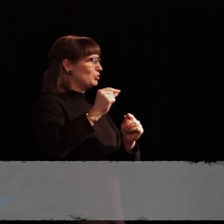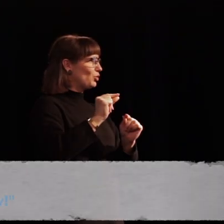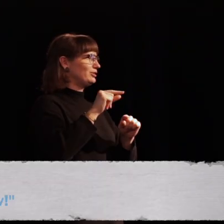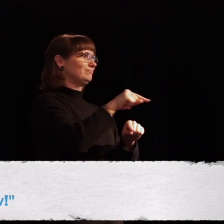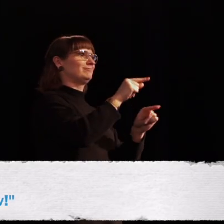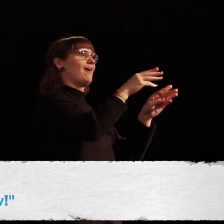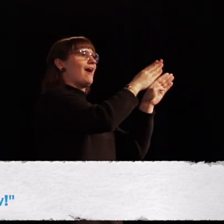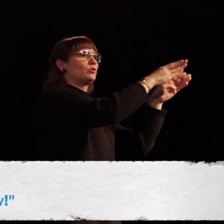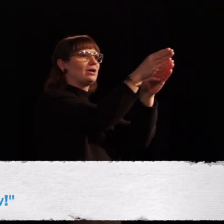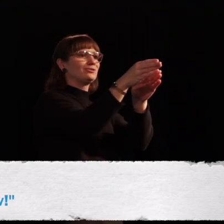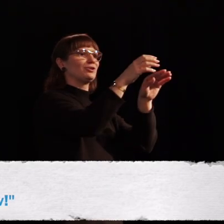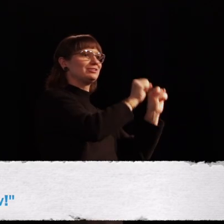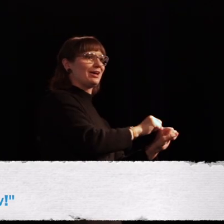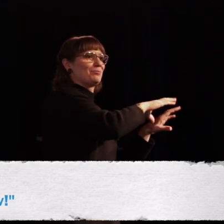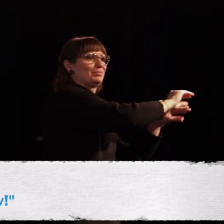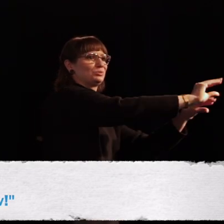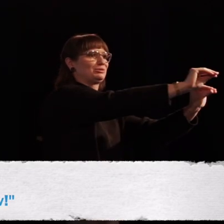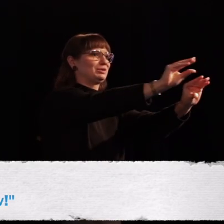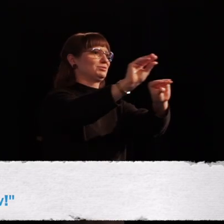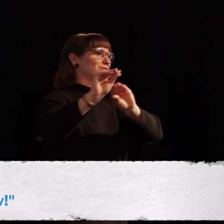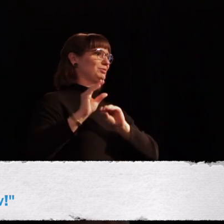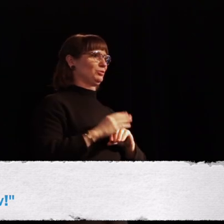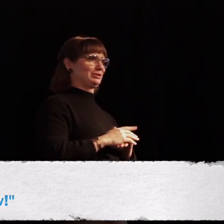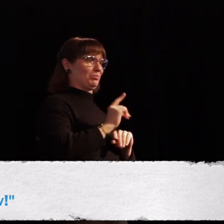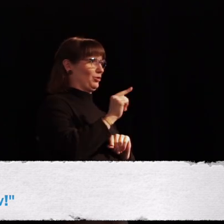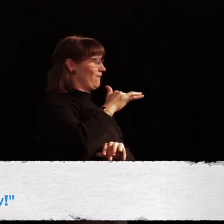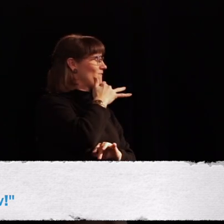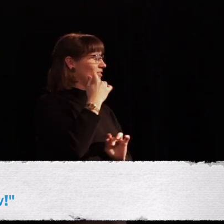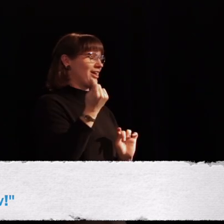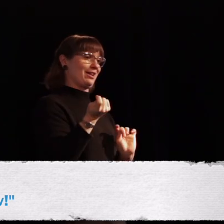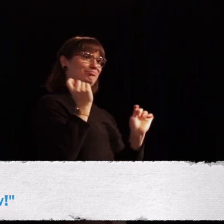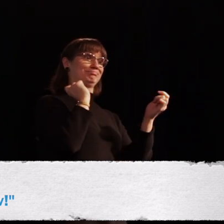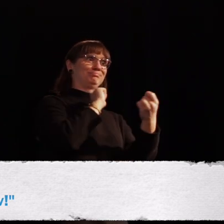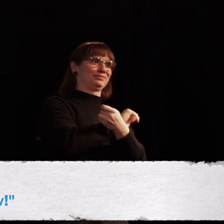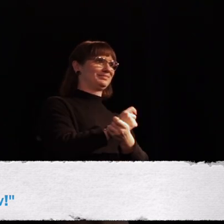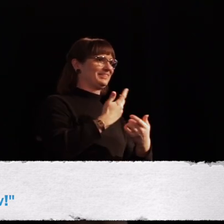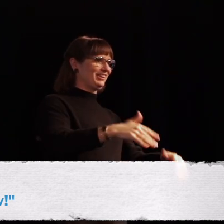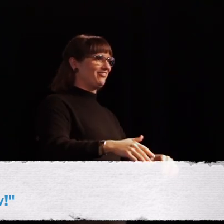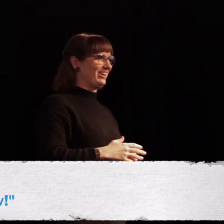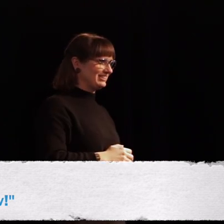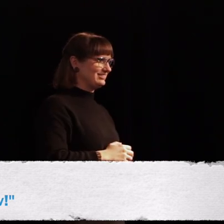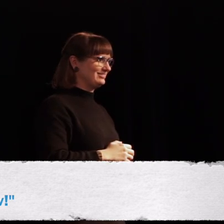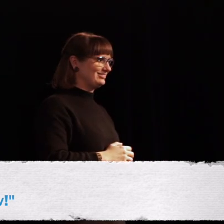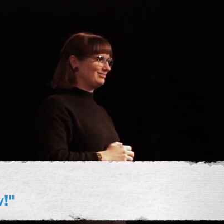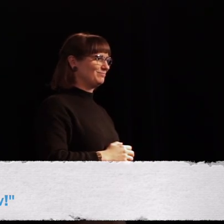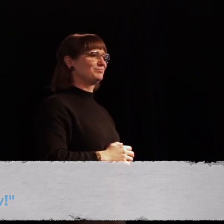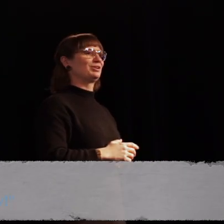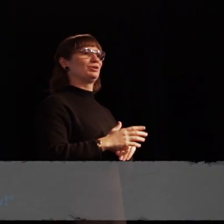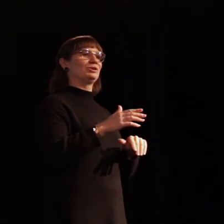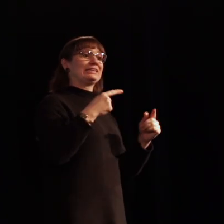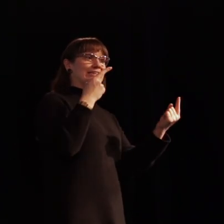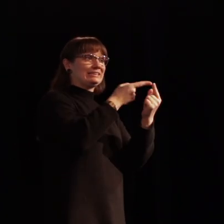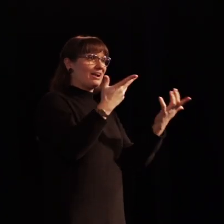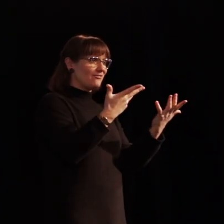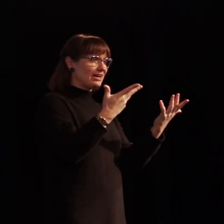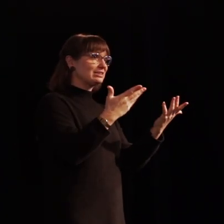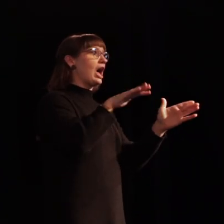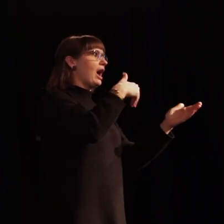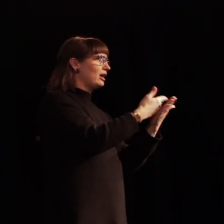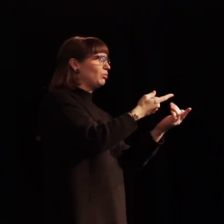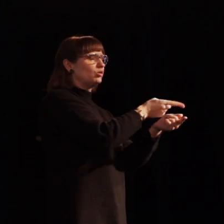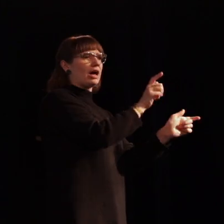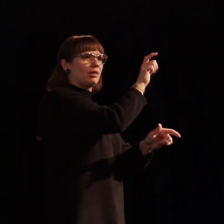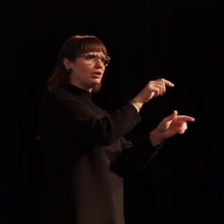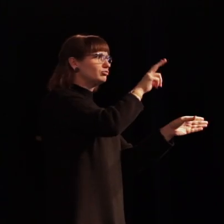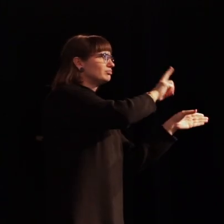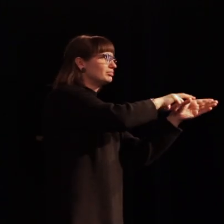Da hat sich einiges getan. So schaffen wir einen besseren Zugang zu den Angeboten und Orientierung im Kiez